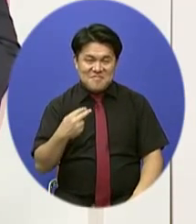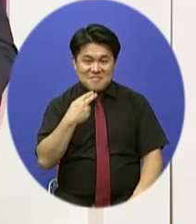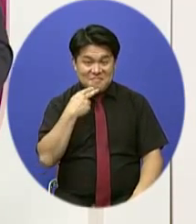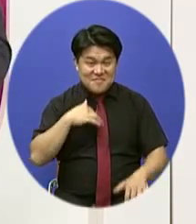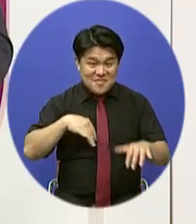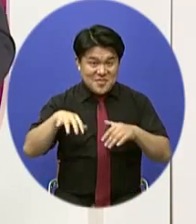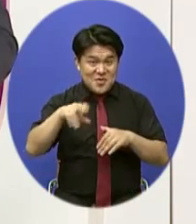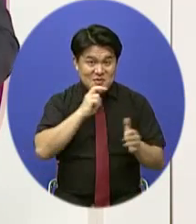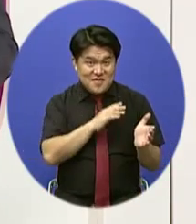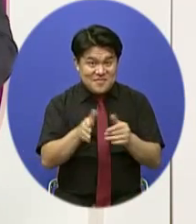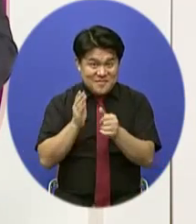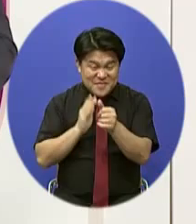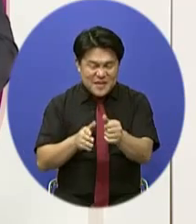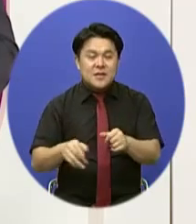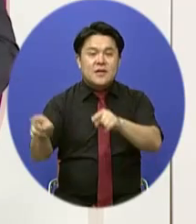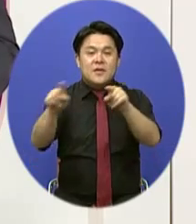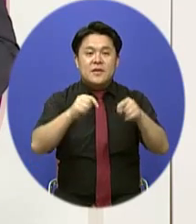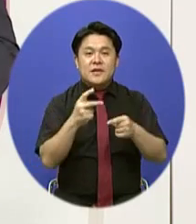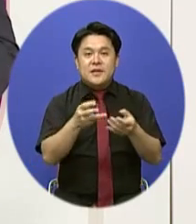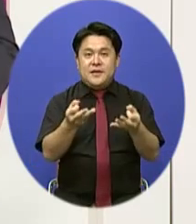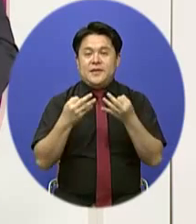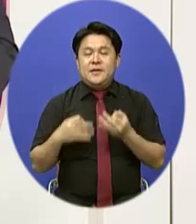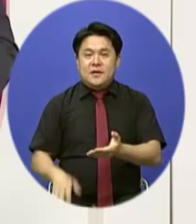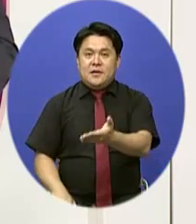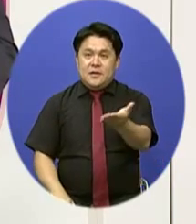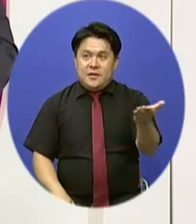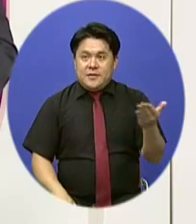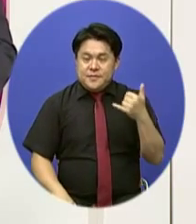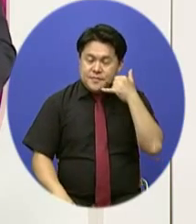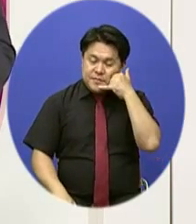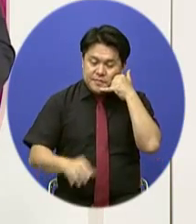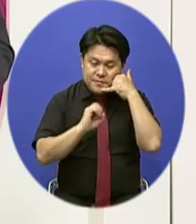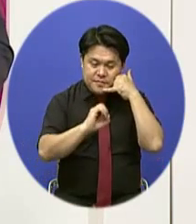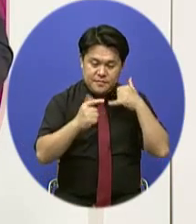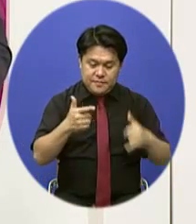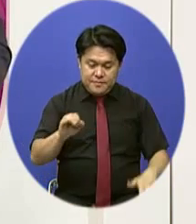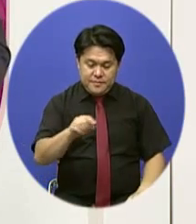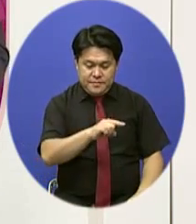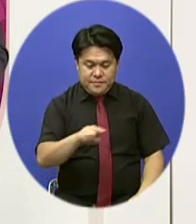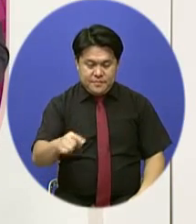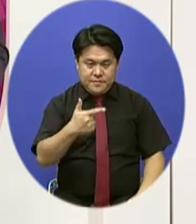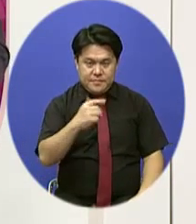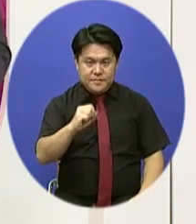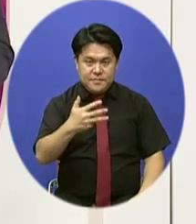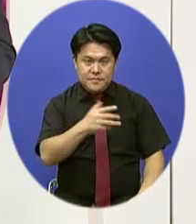네. 예. 전국에 계신 시청자 여러분